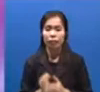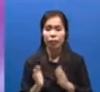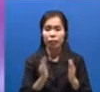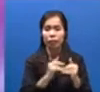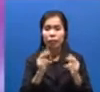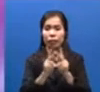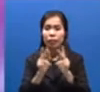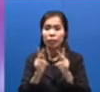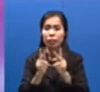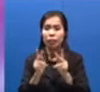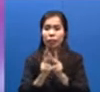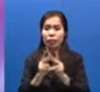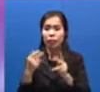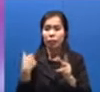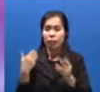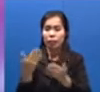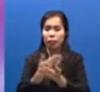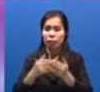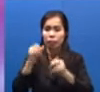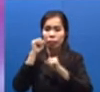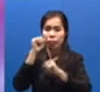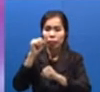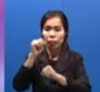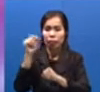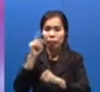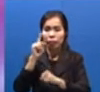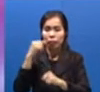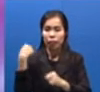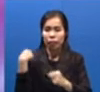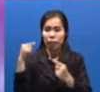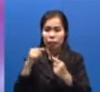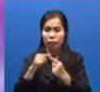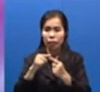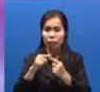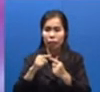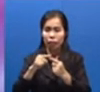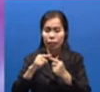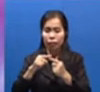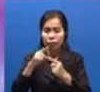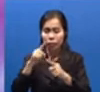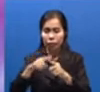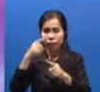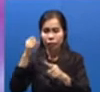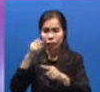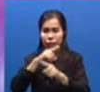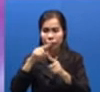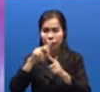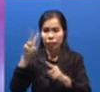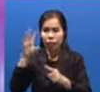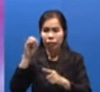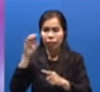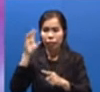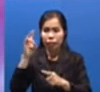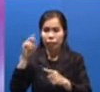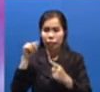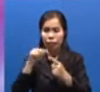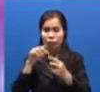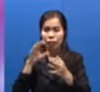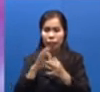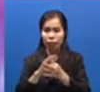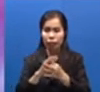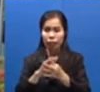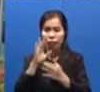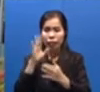คณะกรรมการอิสลามจังหวัดยะลาประกาศวันอีดิลอัฎฮาตรงกับวันที่ 5ตุลาคม 2557ตามมติของสำนักจุฬาราชมนตรี